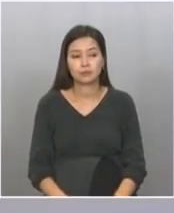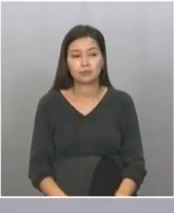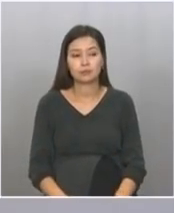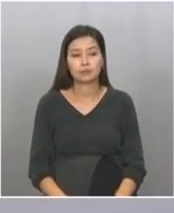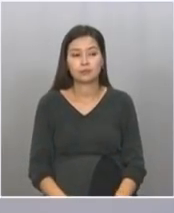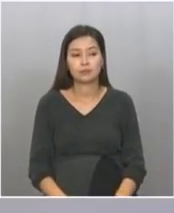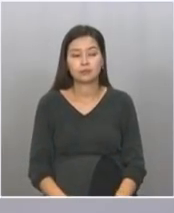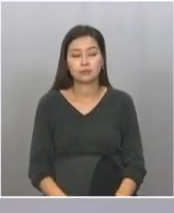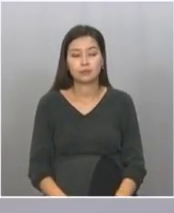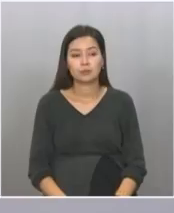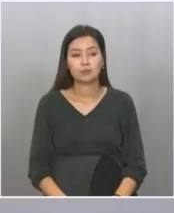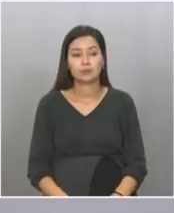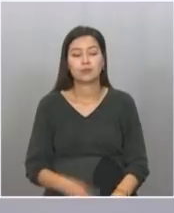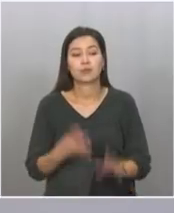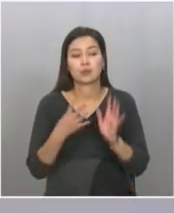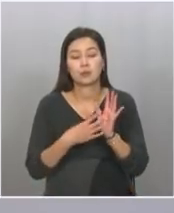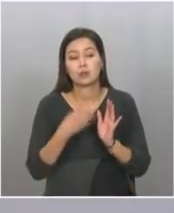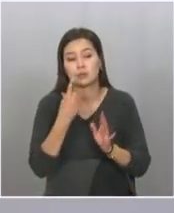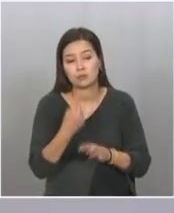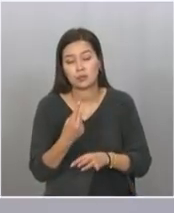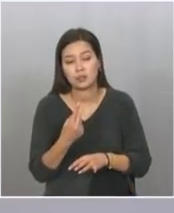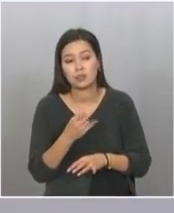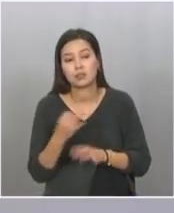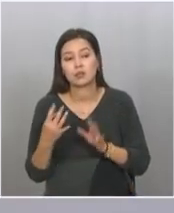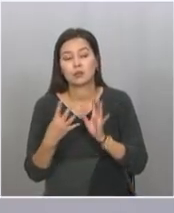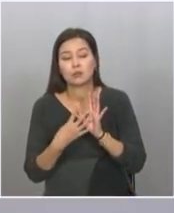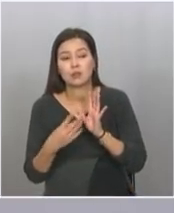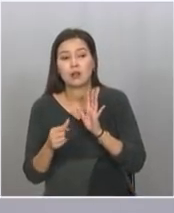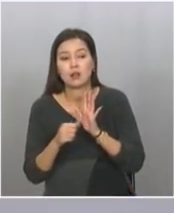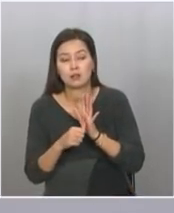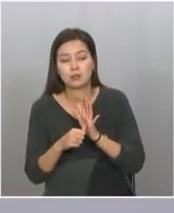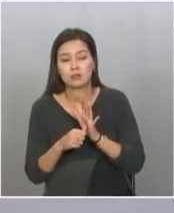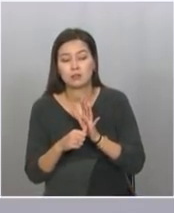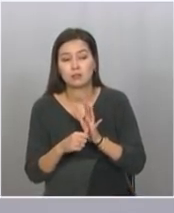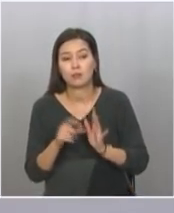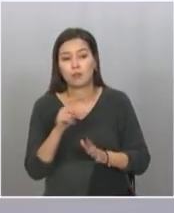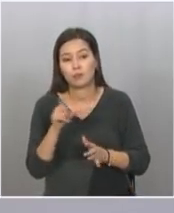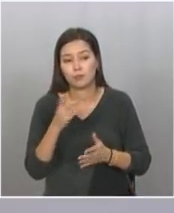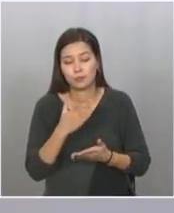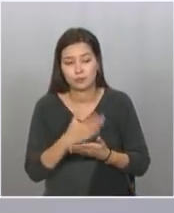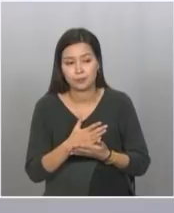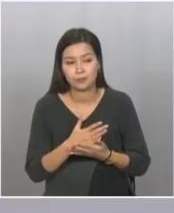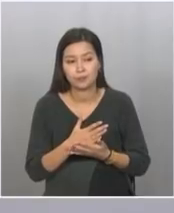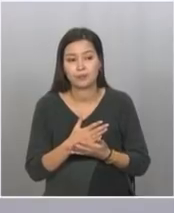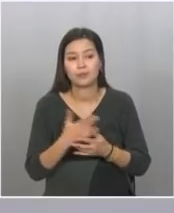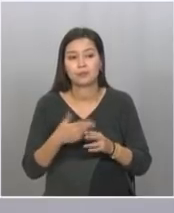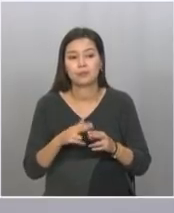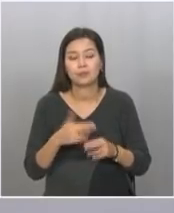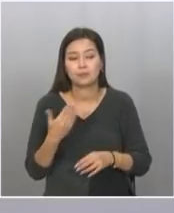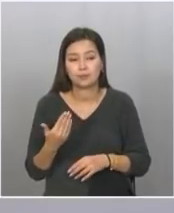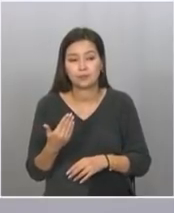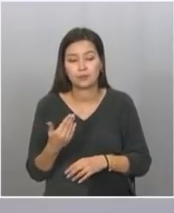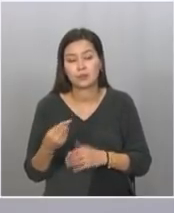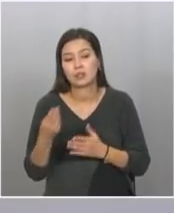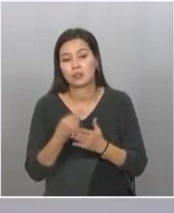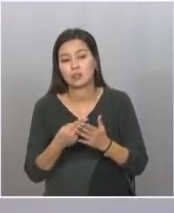мінекей 9-дан 1 бөлігі боялған, және мына жерде 9-дан 6 бөлігі боялған. Әрине, бұл жерден суретке